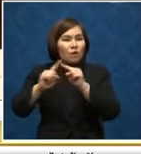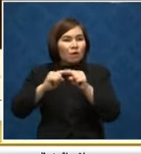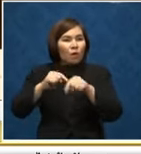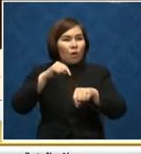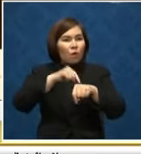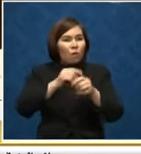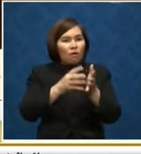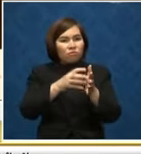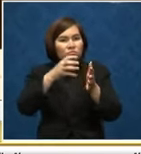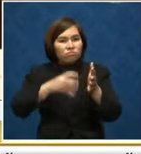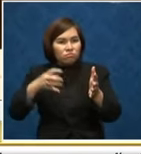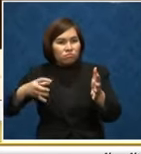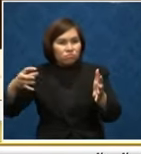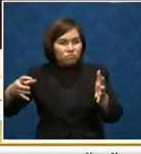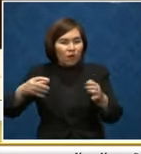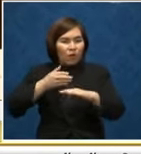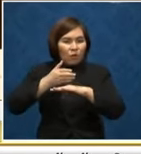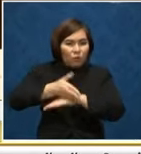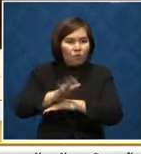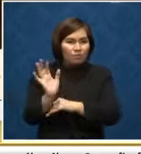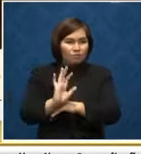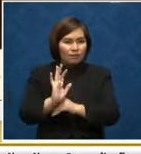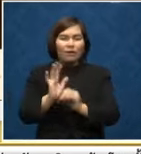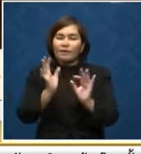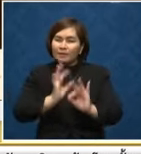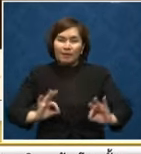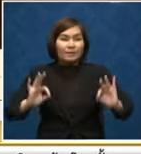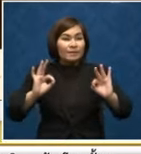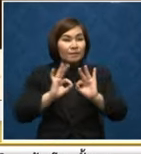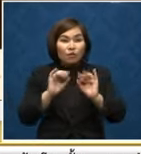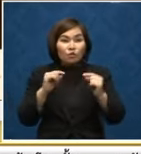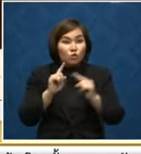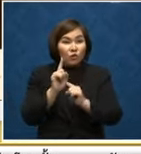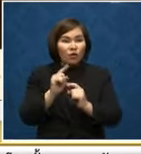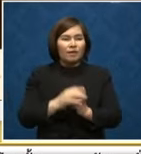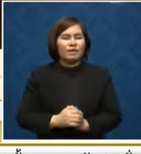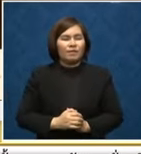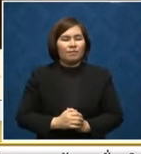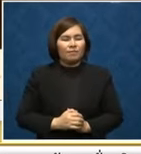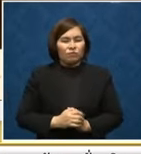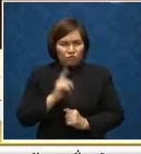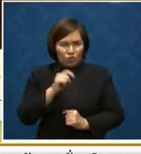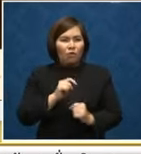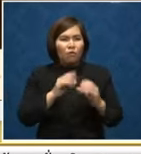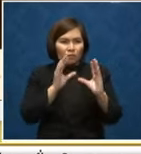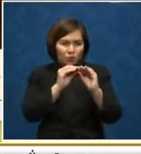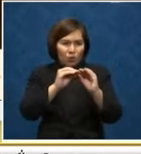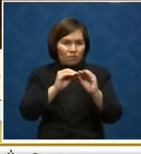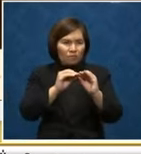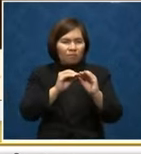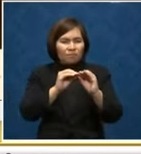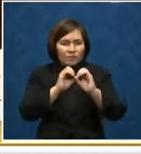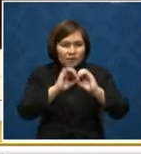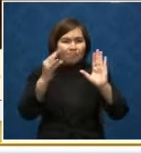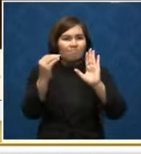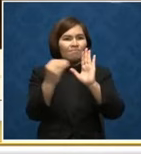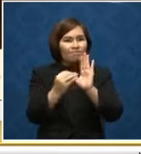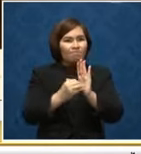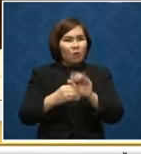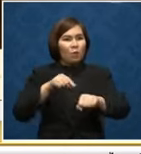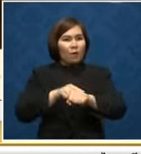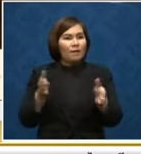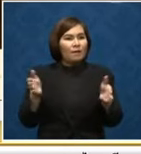เยอะแต่สาระมันน้อยเราจะพยายามเน้นว่าการประชุมนั้นจะต้